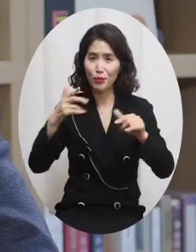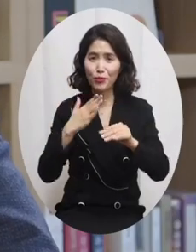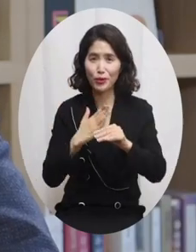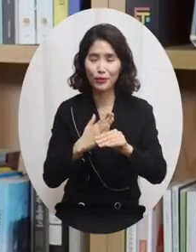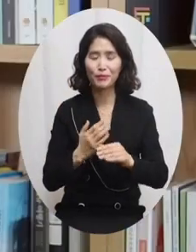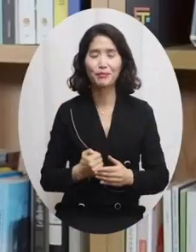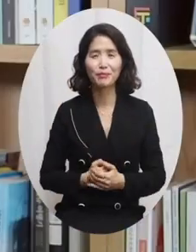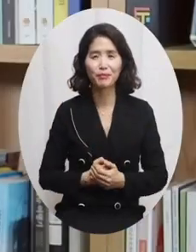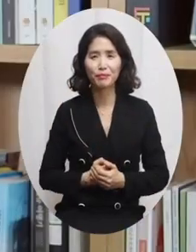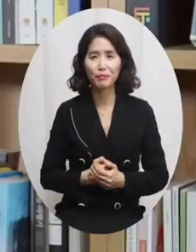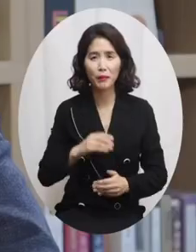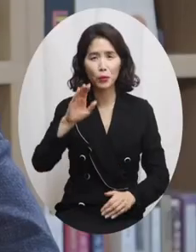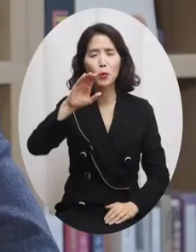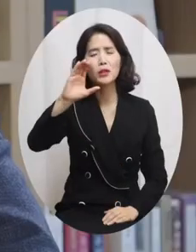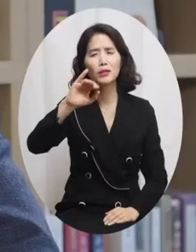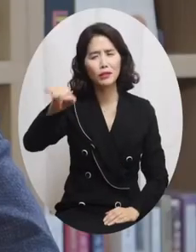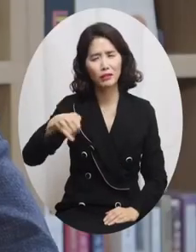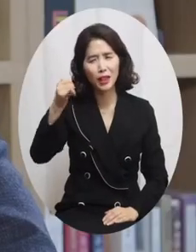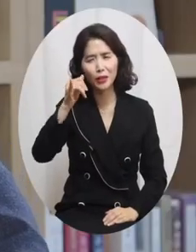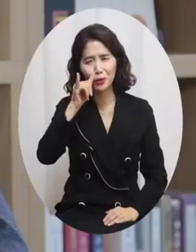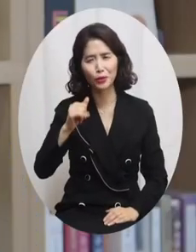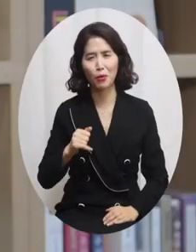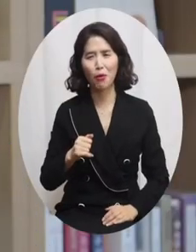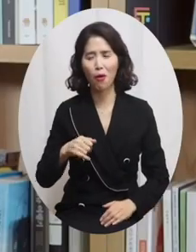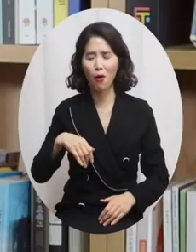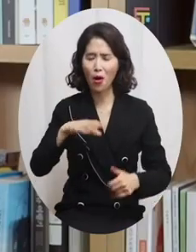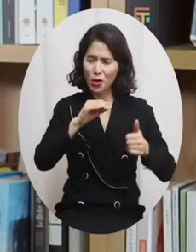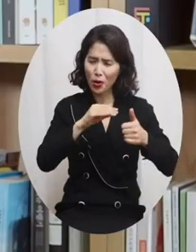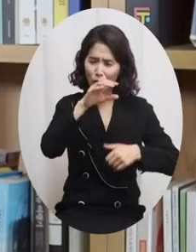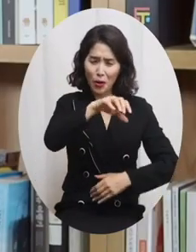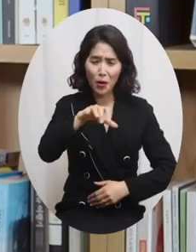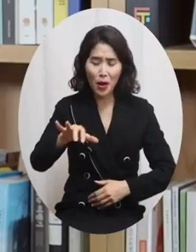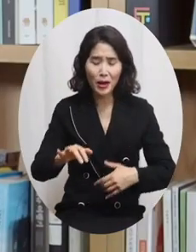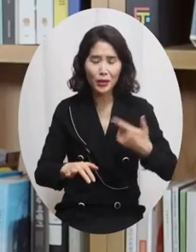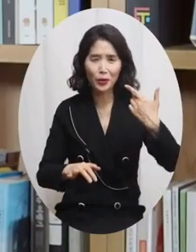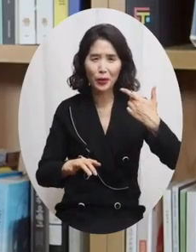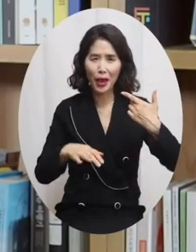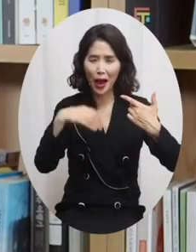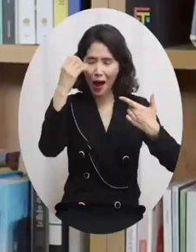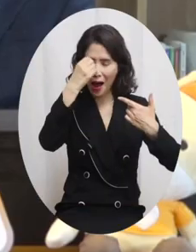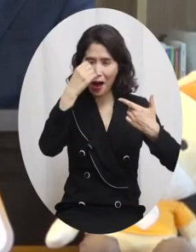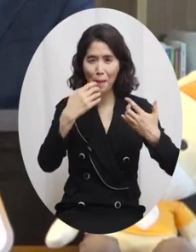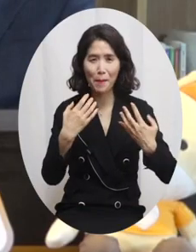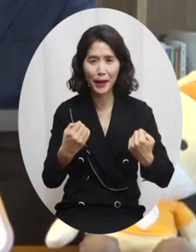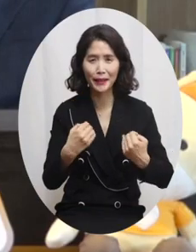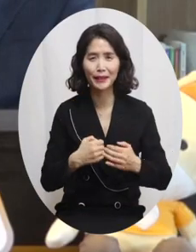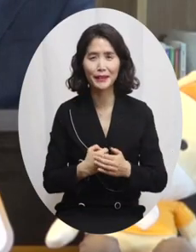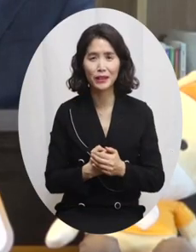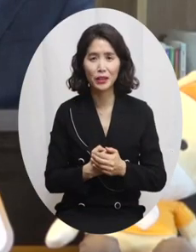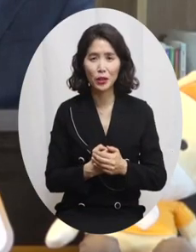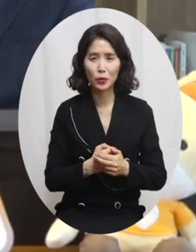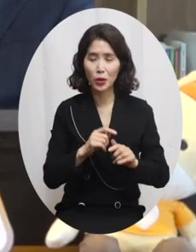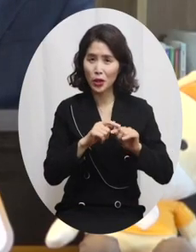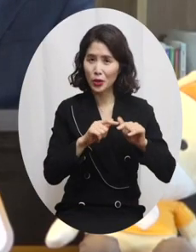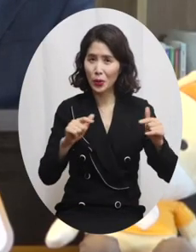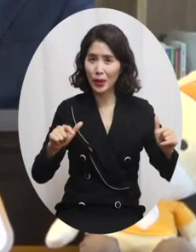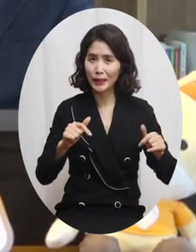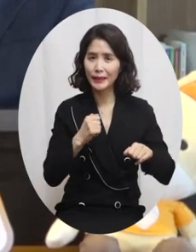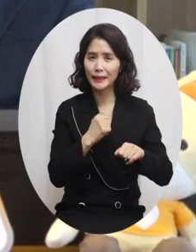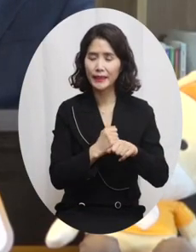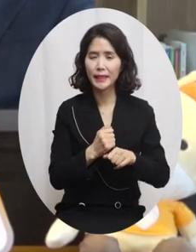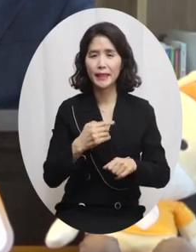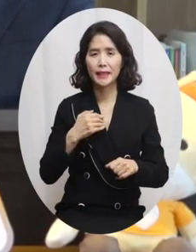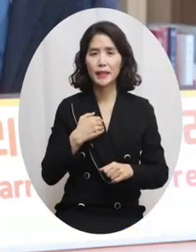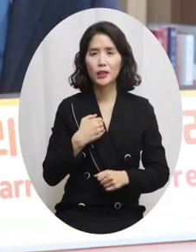예. CJ도 있습니다. 그렇게 스튜디오도 있기 때문에 6개 정도 저희가 치고 있는데 이렇게 소소한 좀 예를 들면